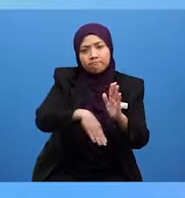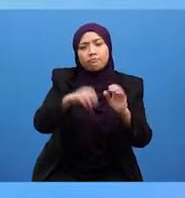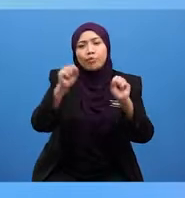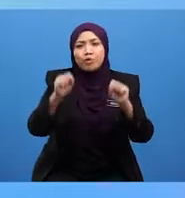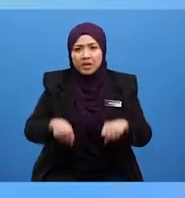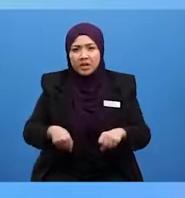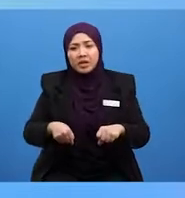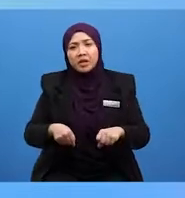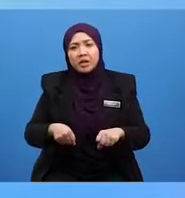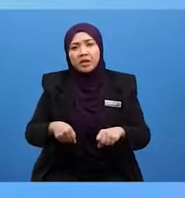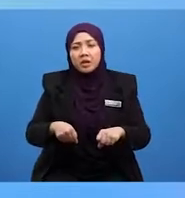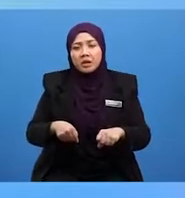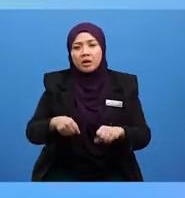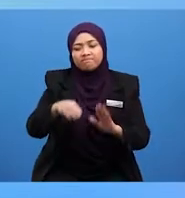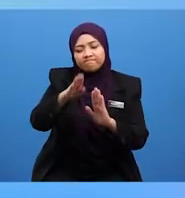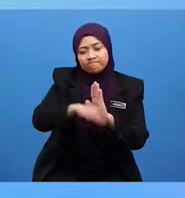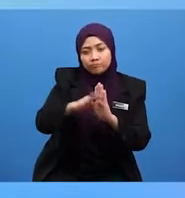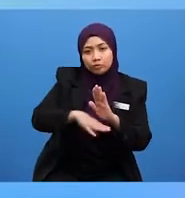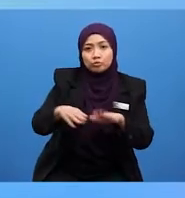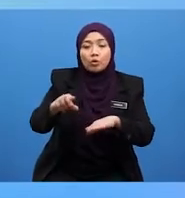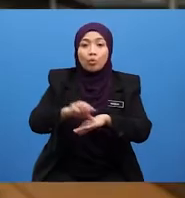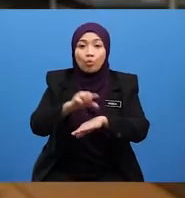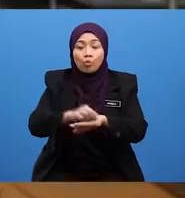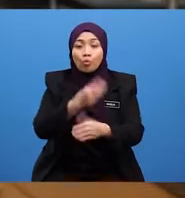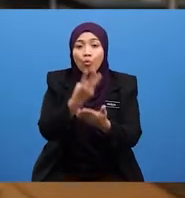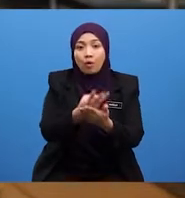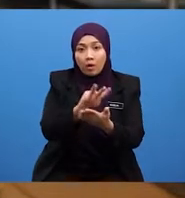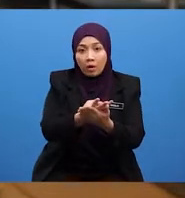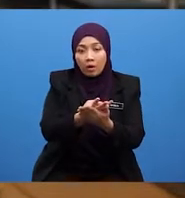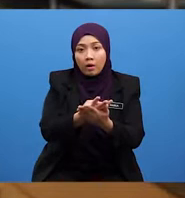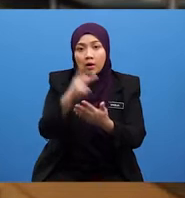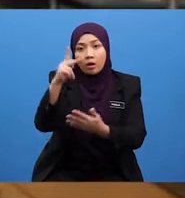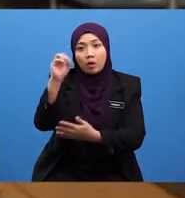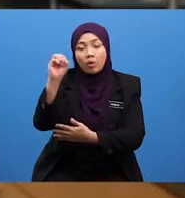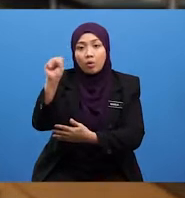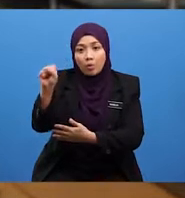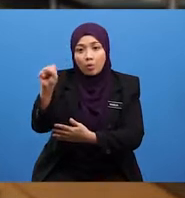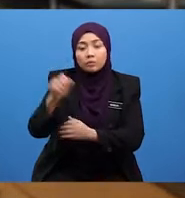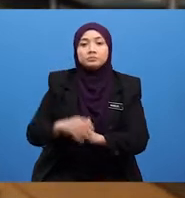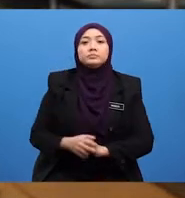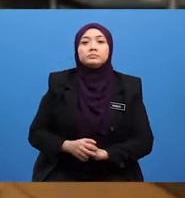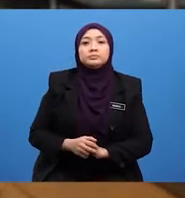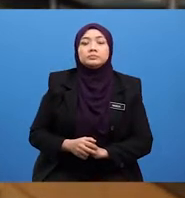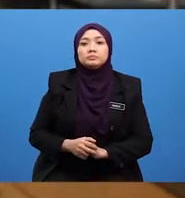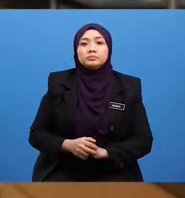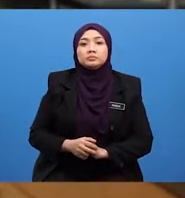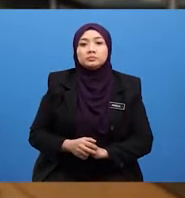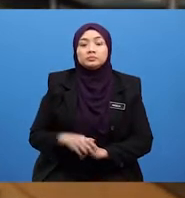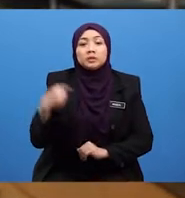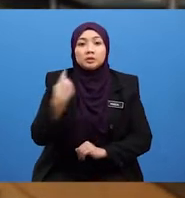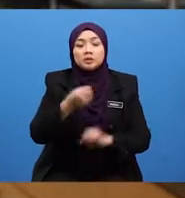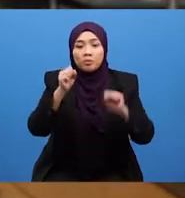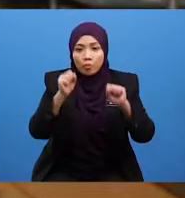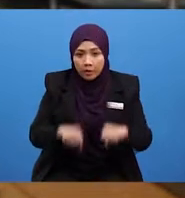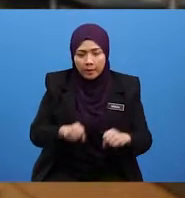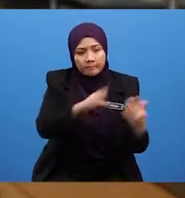kos pembuatan panel solar. Ini menjadikan kuasa alternatif